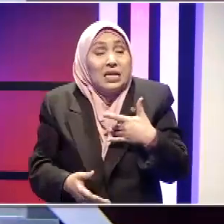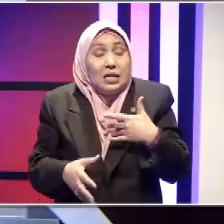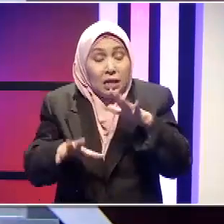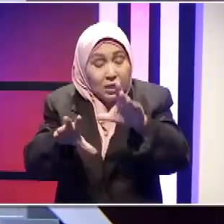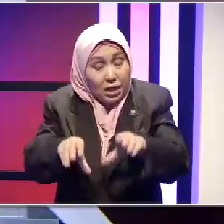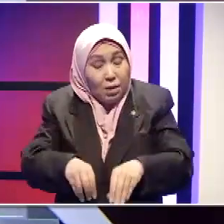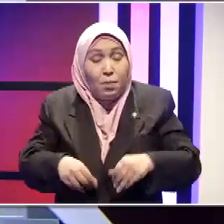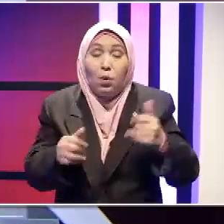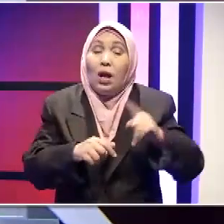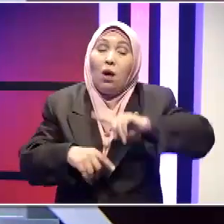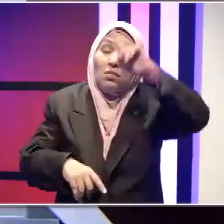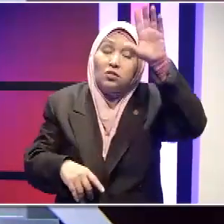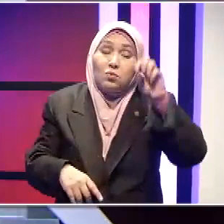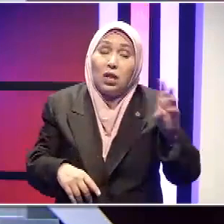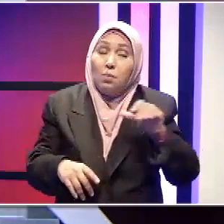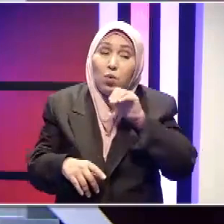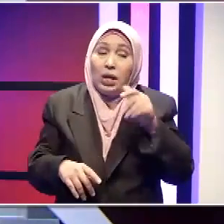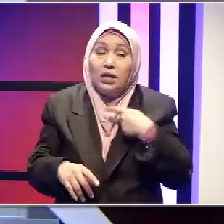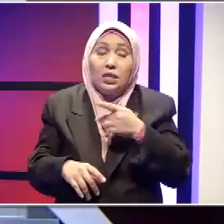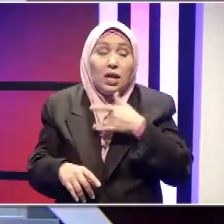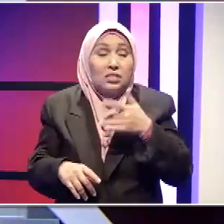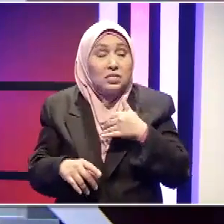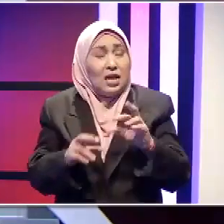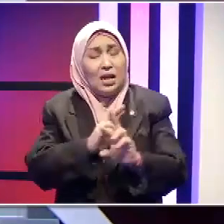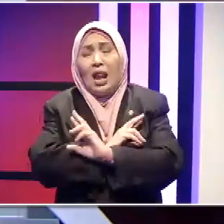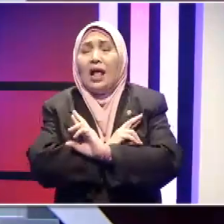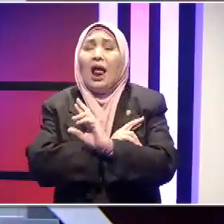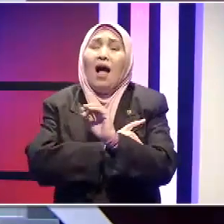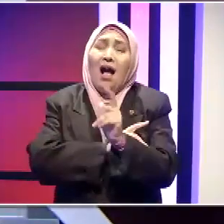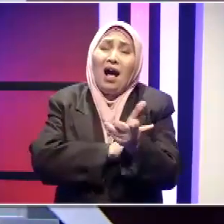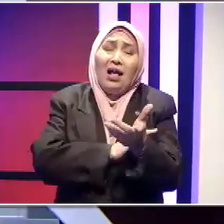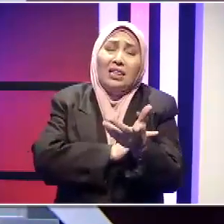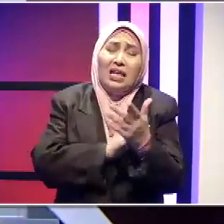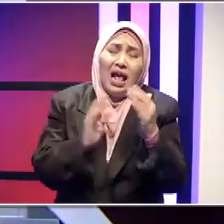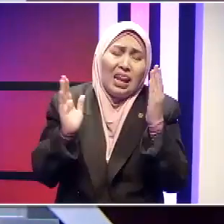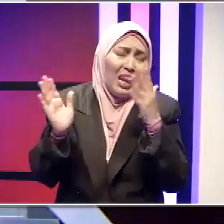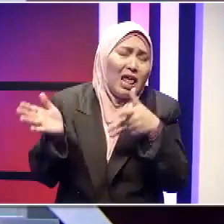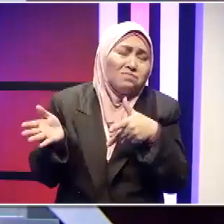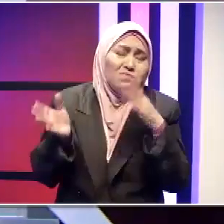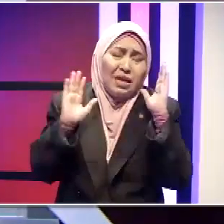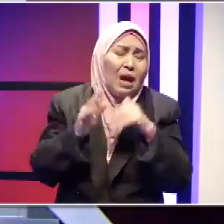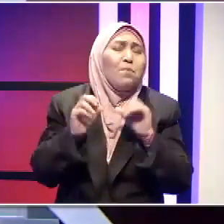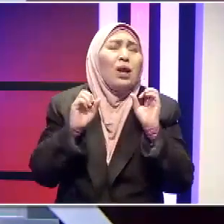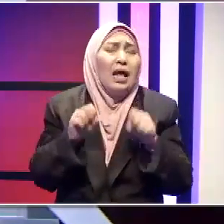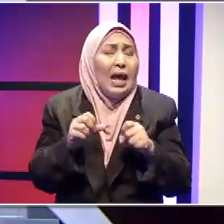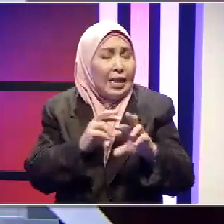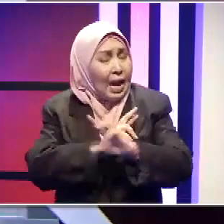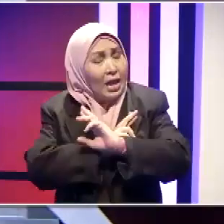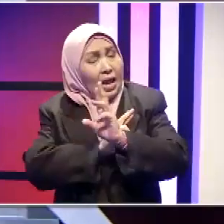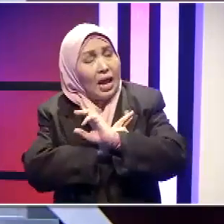oleh Allah Subhana wa taala bukannya GSM lari Nah kalau tinggal sama ya Allah Muncul lagi rileks